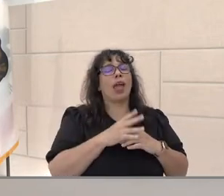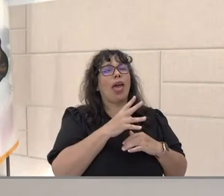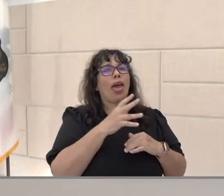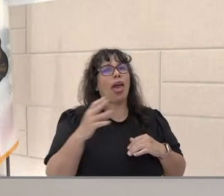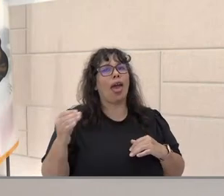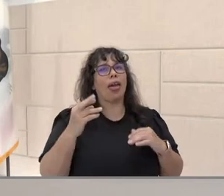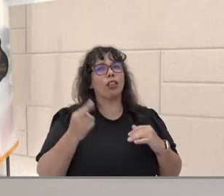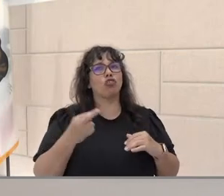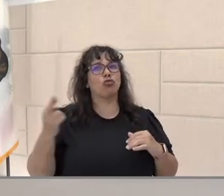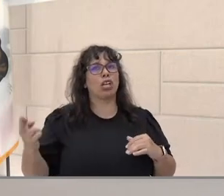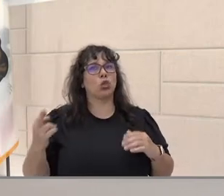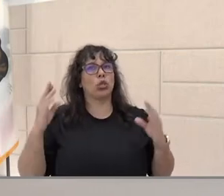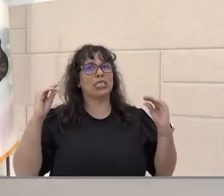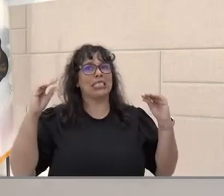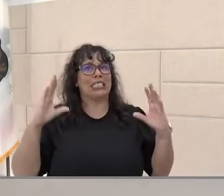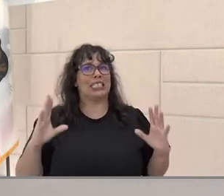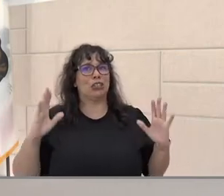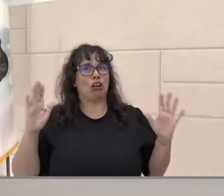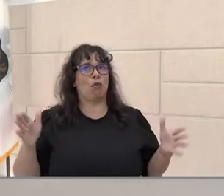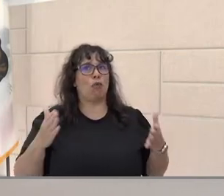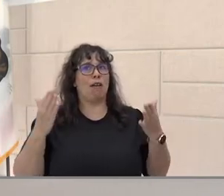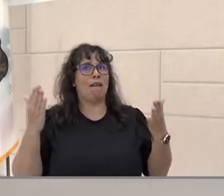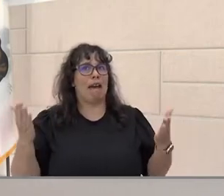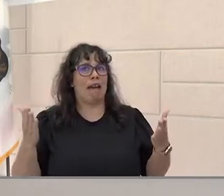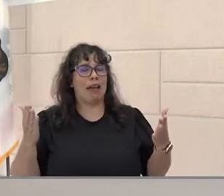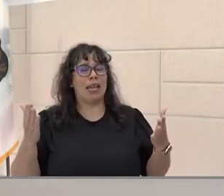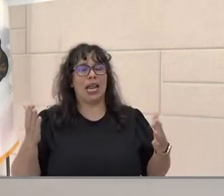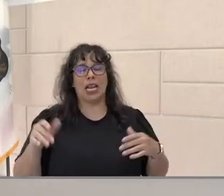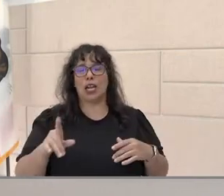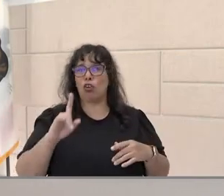ទួលធនធានទាំងអស់ហ្នឹង